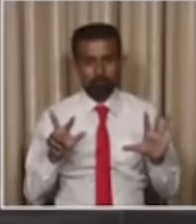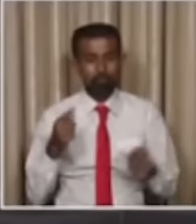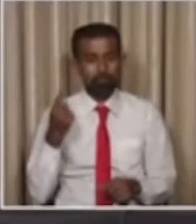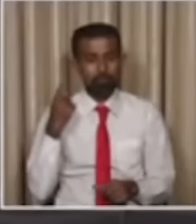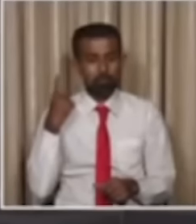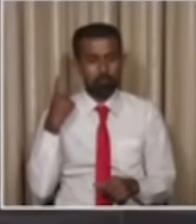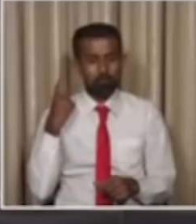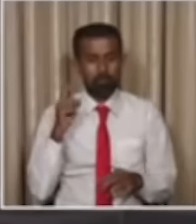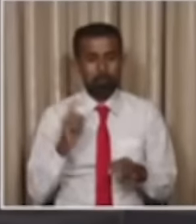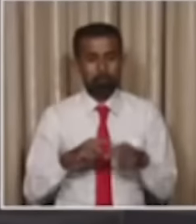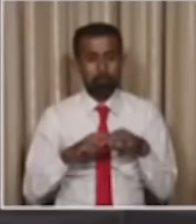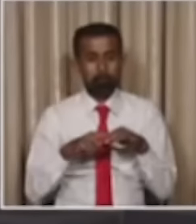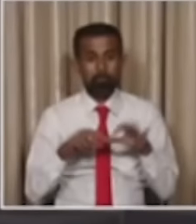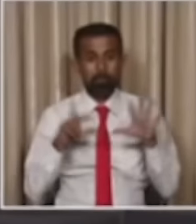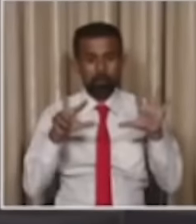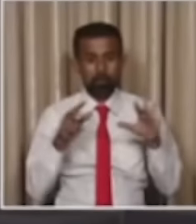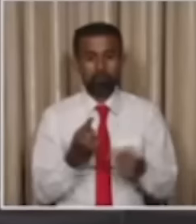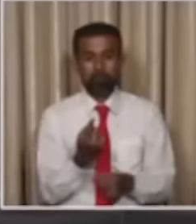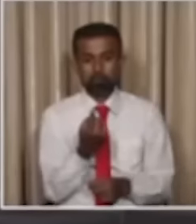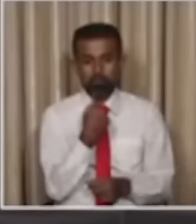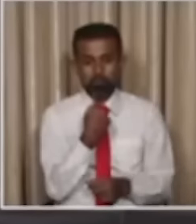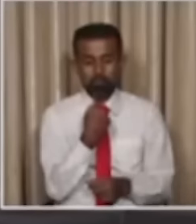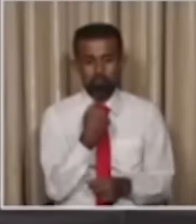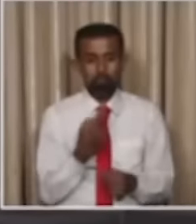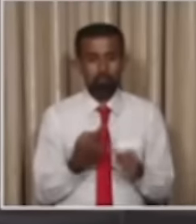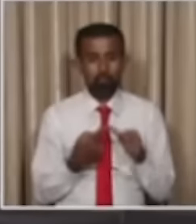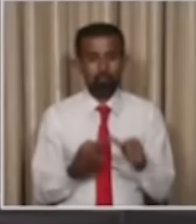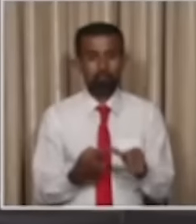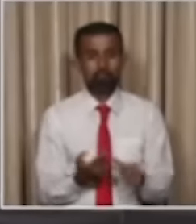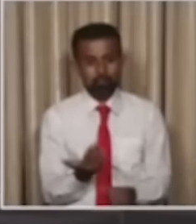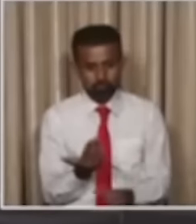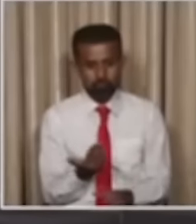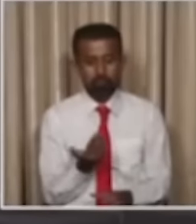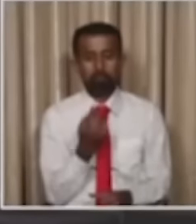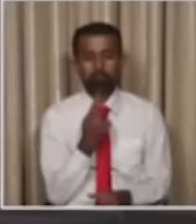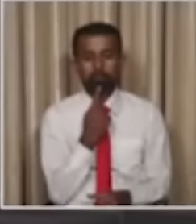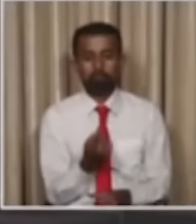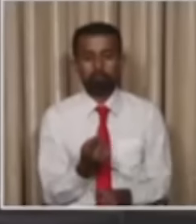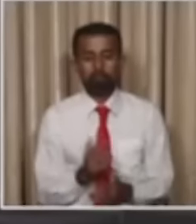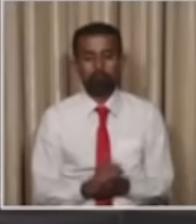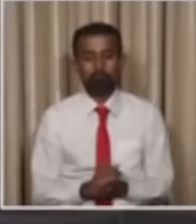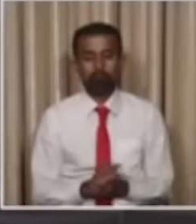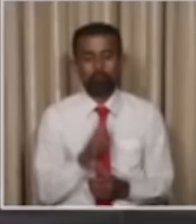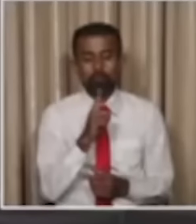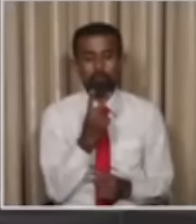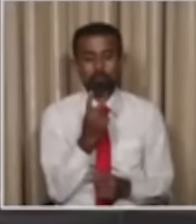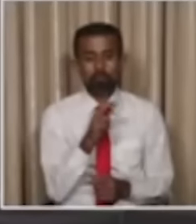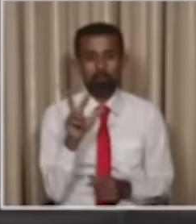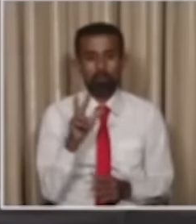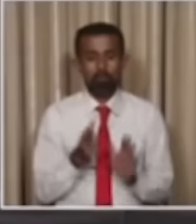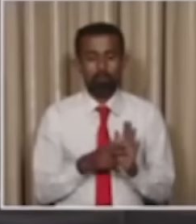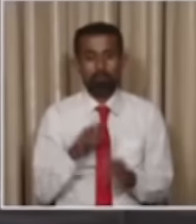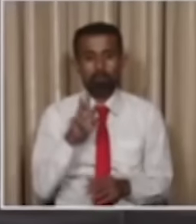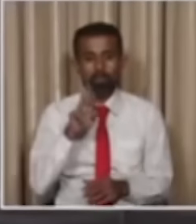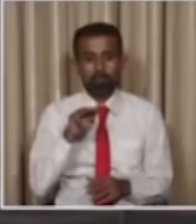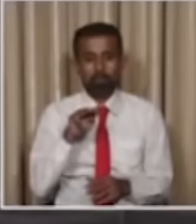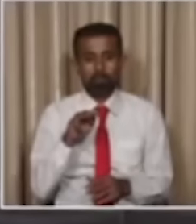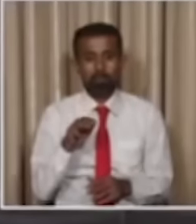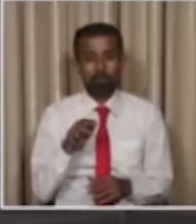පෙරේදා ප්‍රශ්න 8ක් ලබා දීලා තියෙනවා මේවට උත්තර කියන්න කියලා. එකක් තමයි 2018 නොවැම්බර් 30